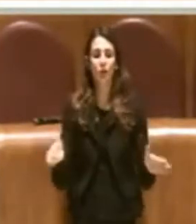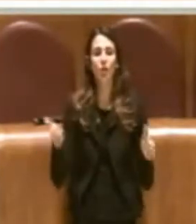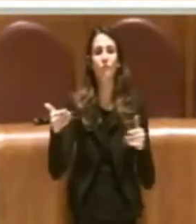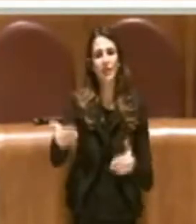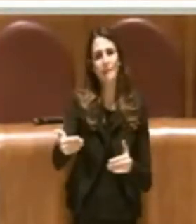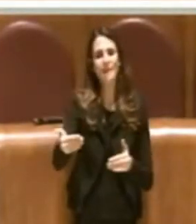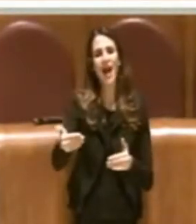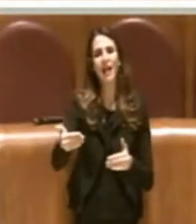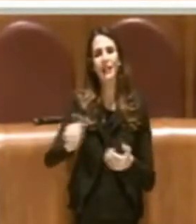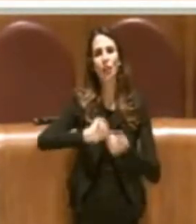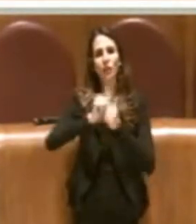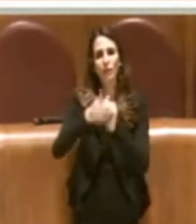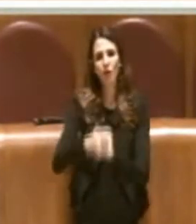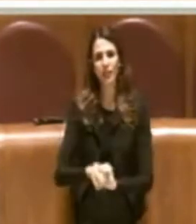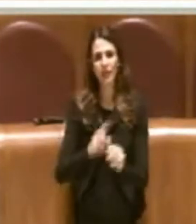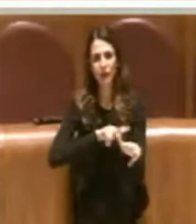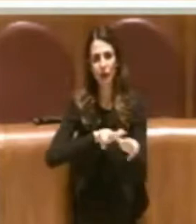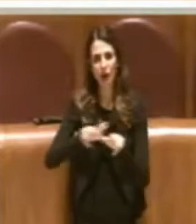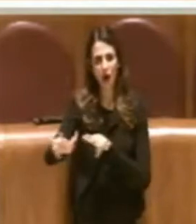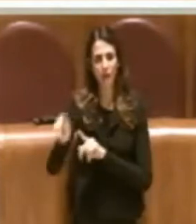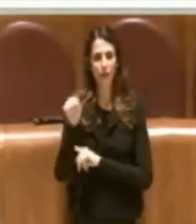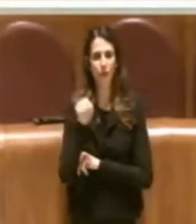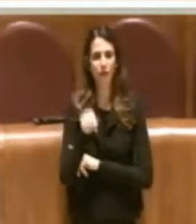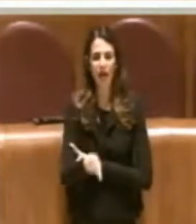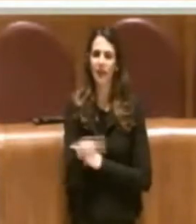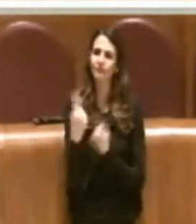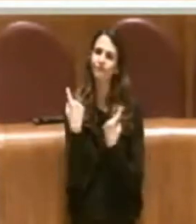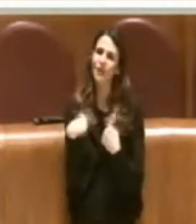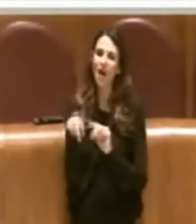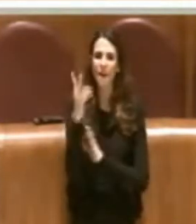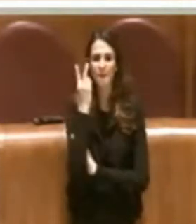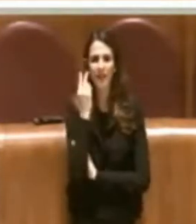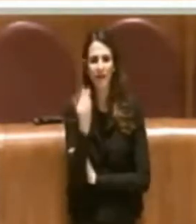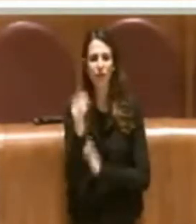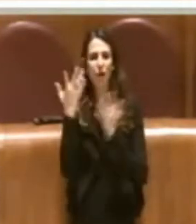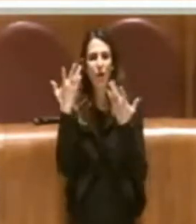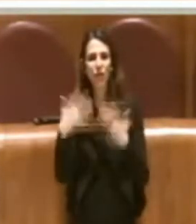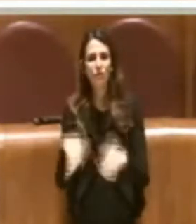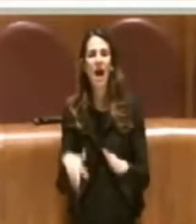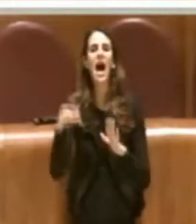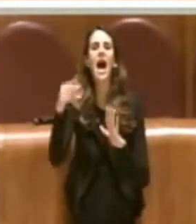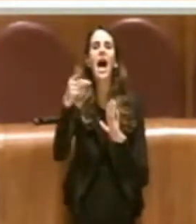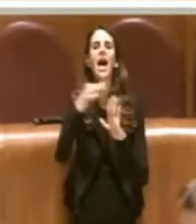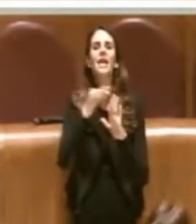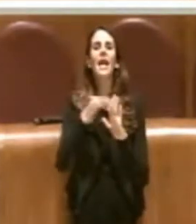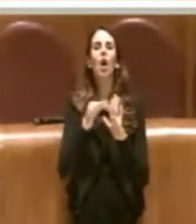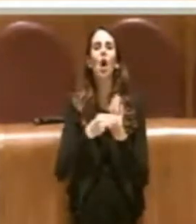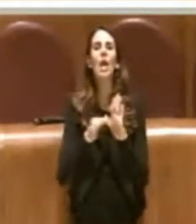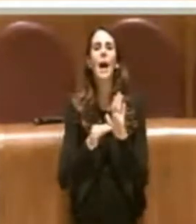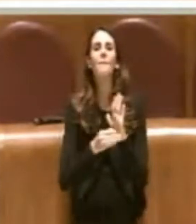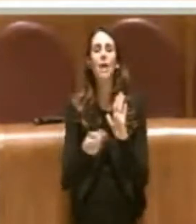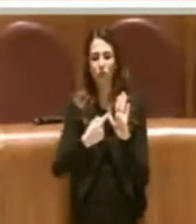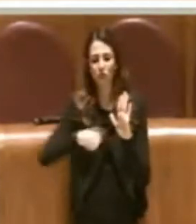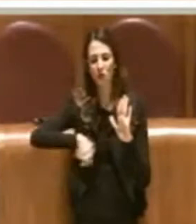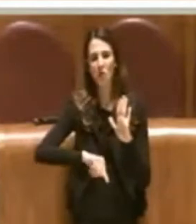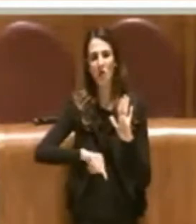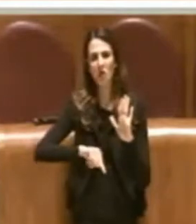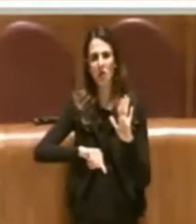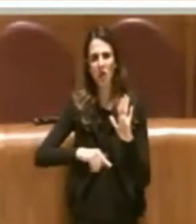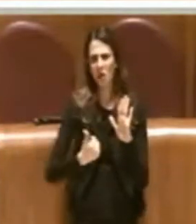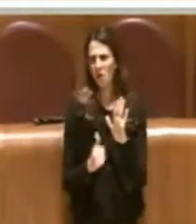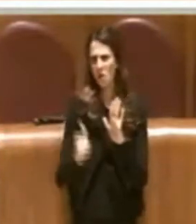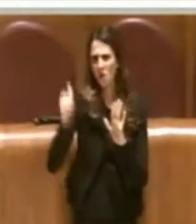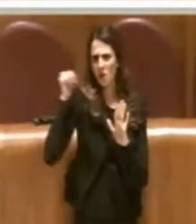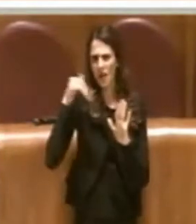comunali, che è una previsione che già è presente all'interno del regolamento che abbiamo approvato un anno e mezzo